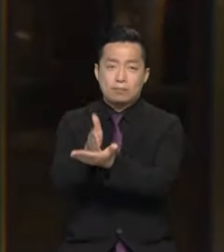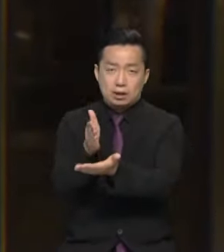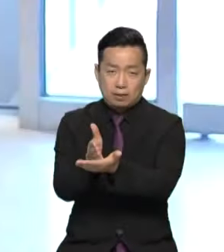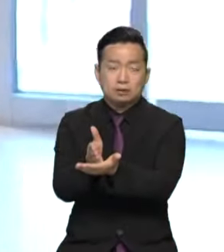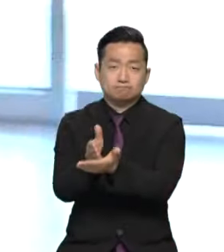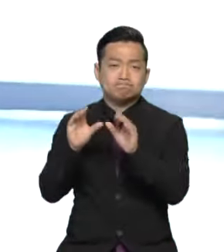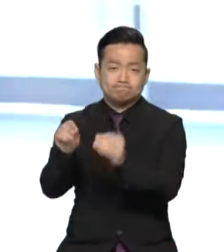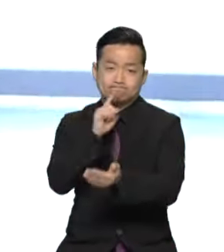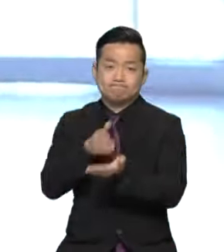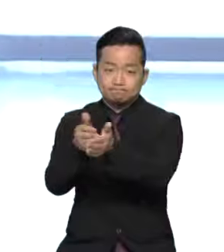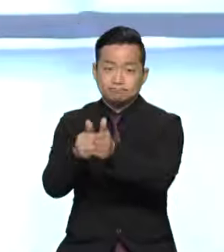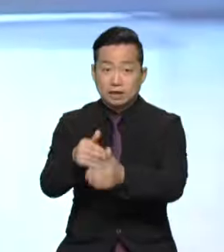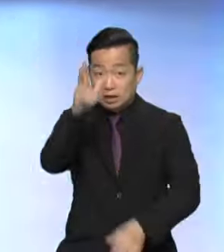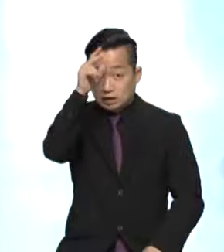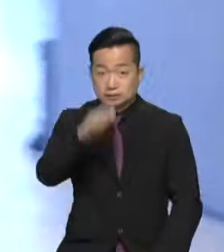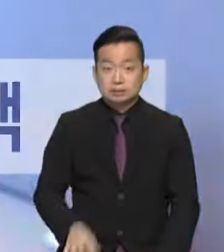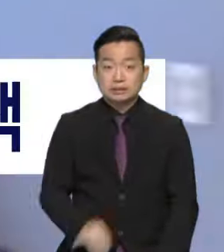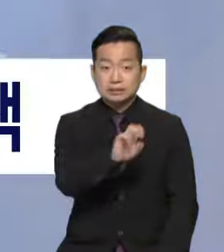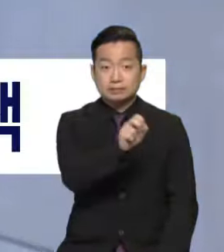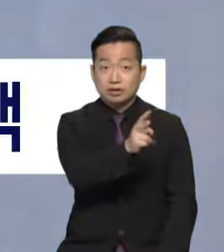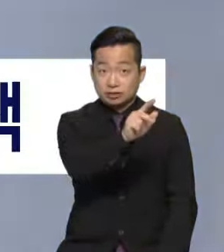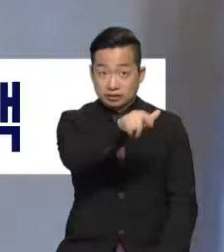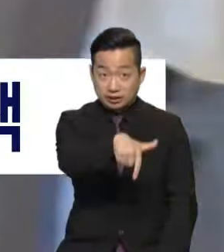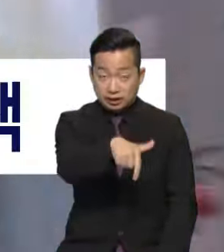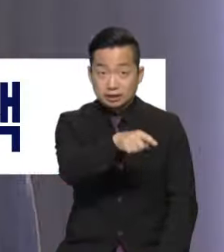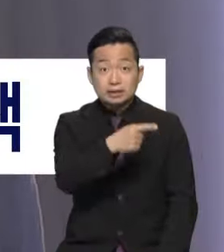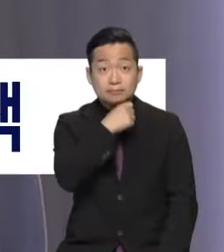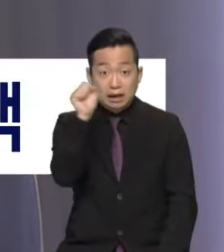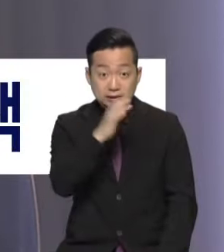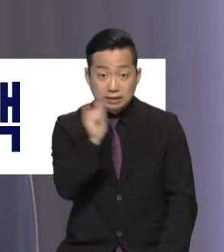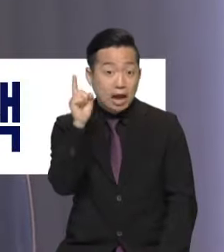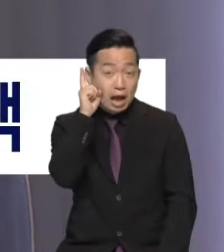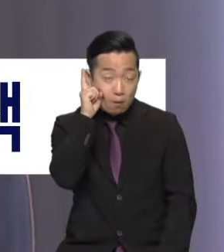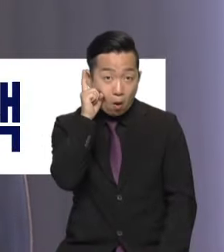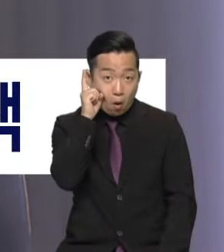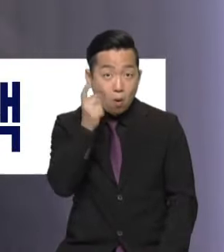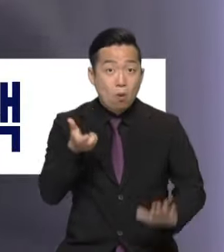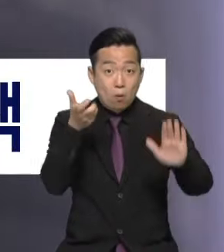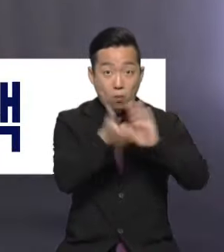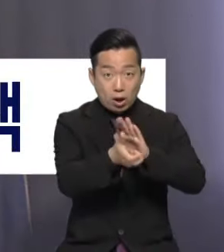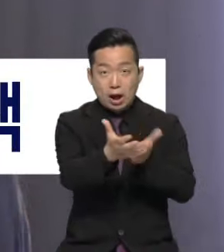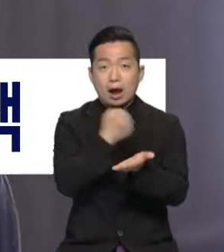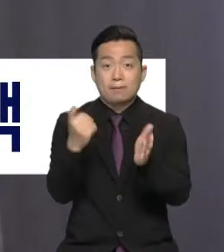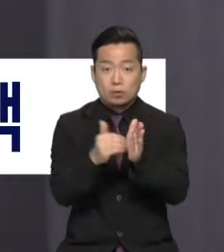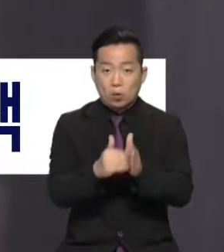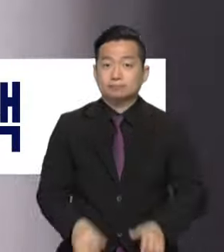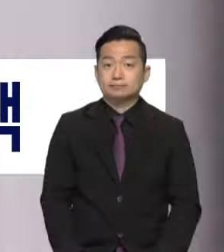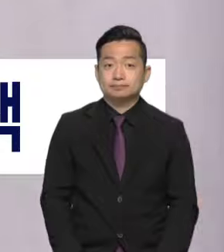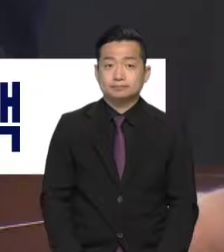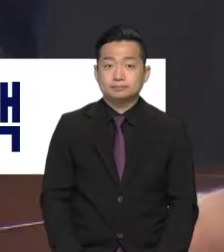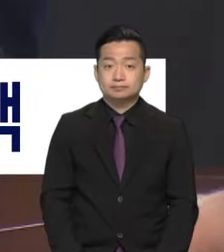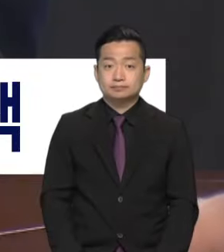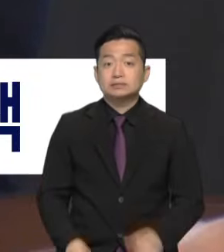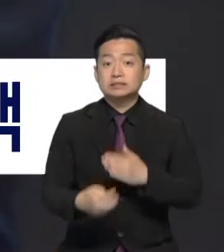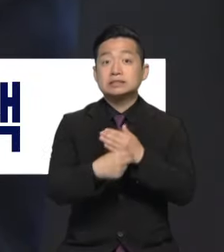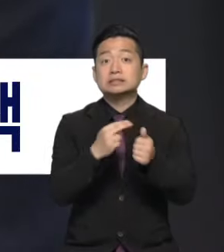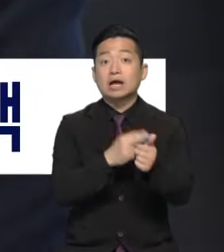요구했습니다. 경찰은 이면택 의사협회장 당선인의 휴대전화 등을 확보하기 위해 사무실 등을 압수수색했는데